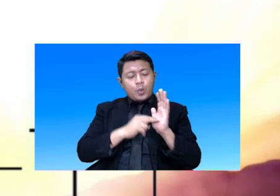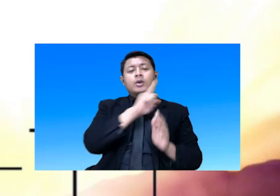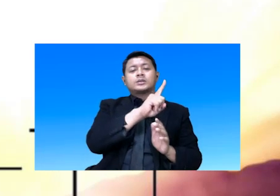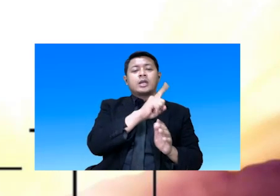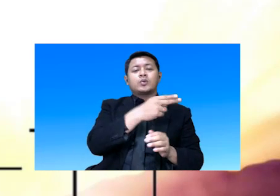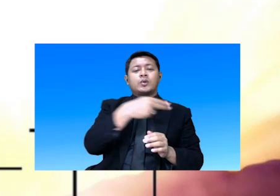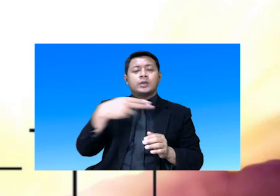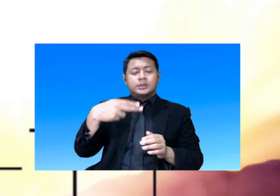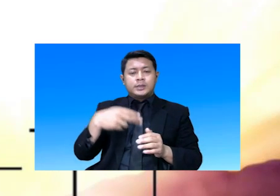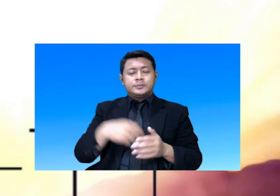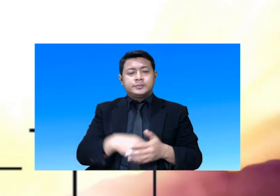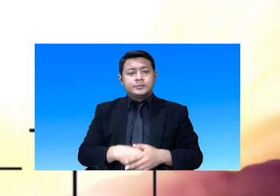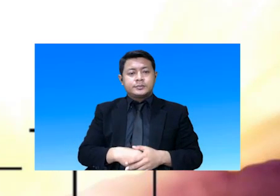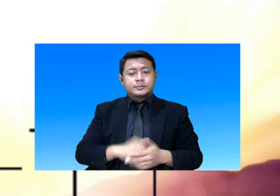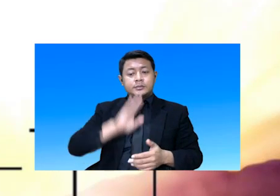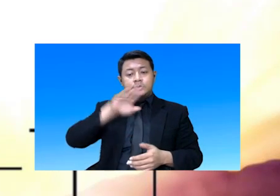negara.